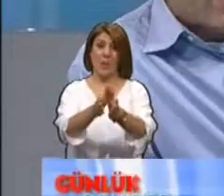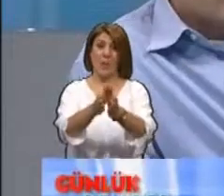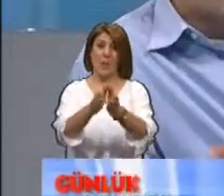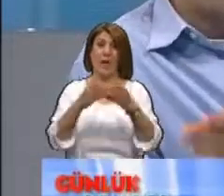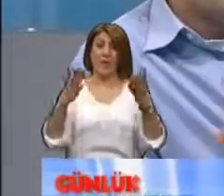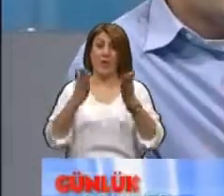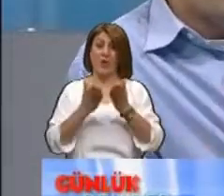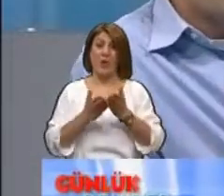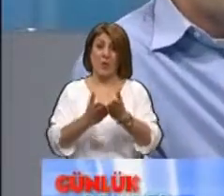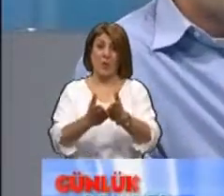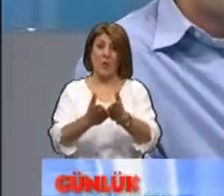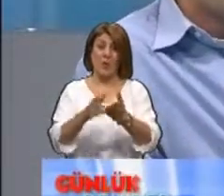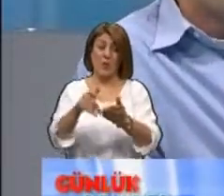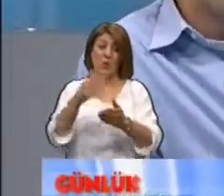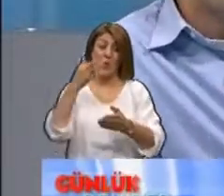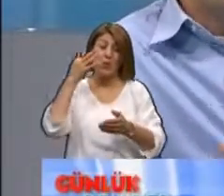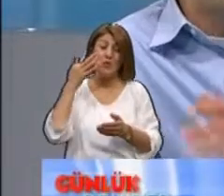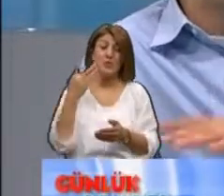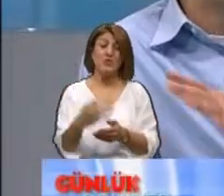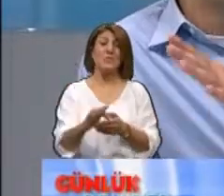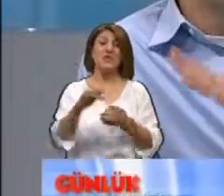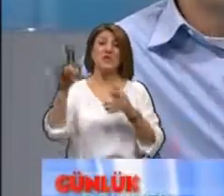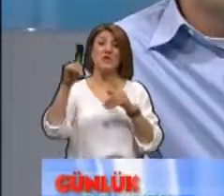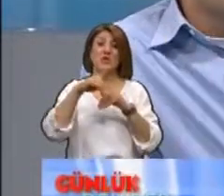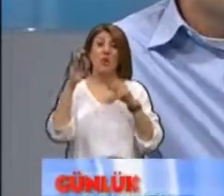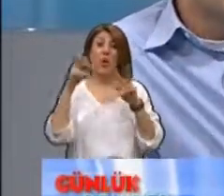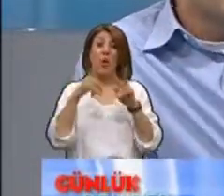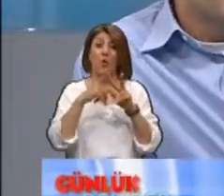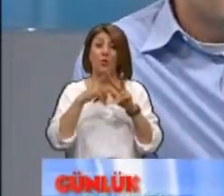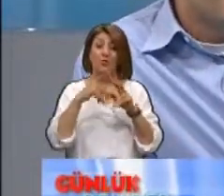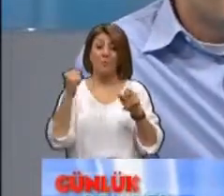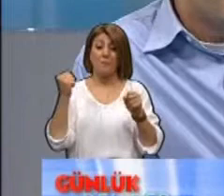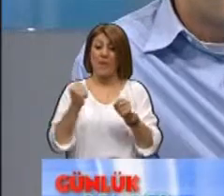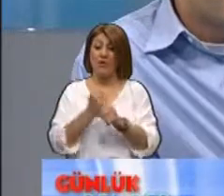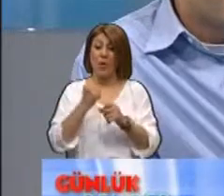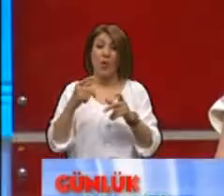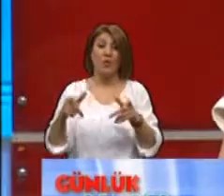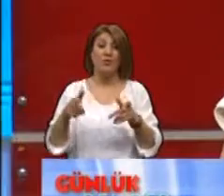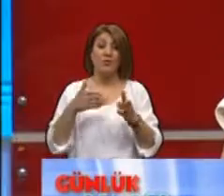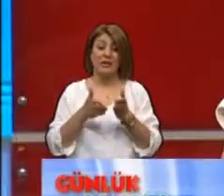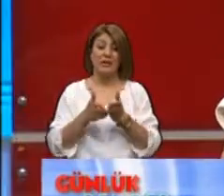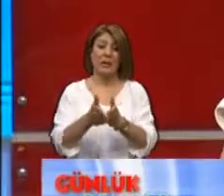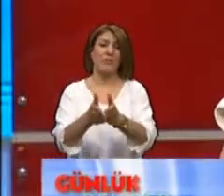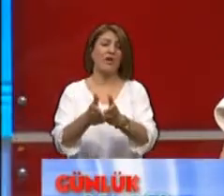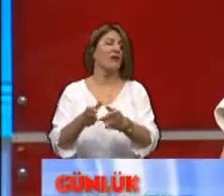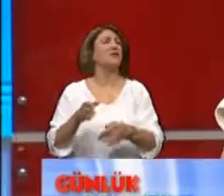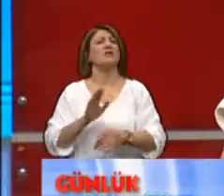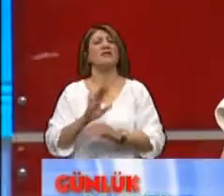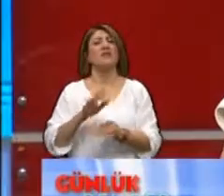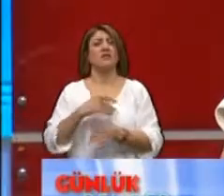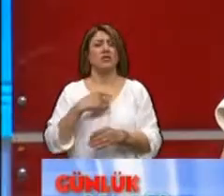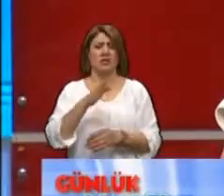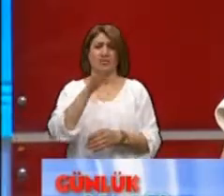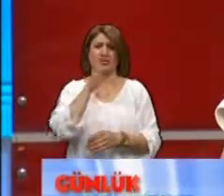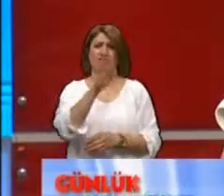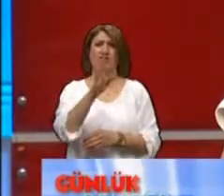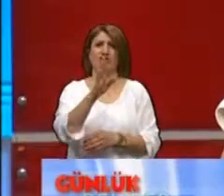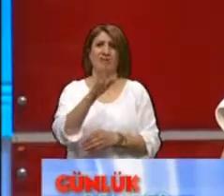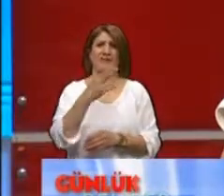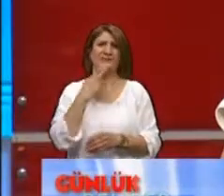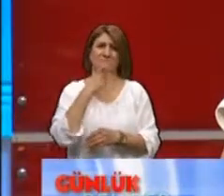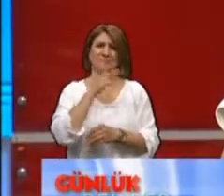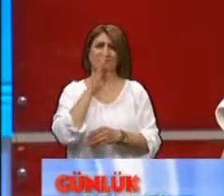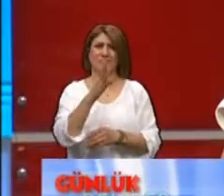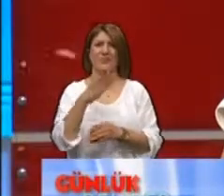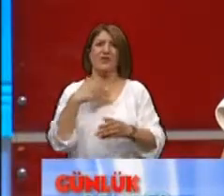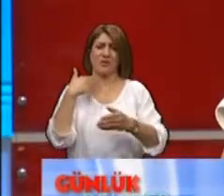diye. Ha. Buna kehanet yok. 3000 tonluk beton gemi hakikaten kaldıracak okyanus yok yani. Ben inanmıyorum ya. Nihal hmm çok ciddi okuyor. Çok böyle hmm hakikaten